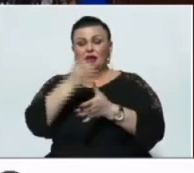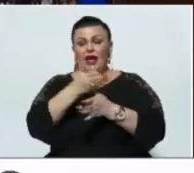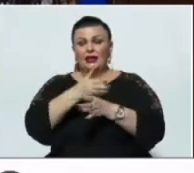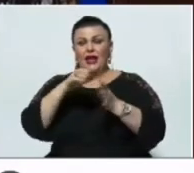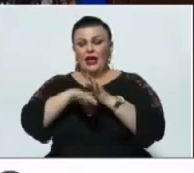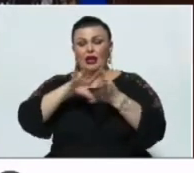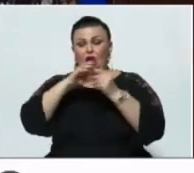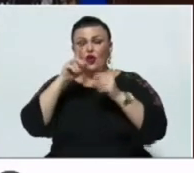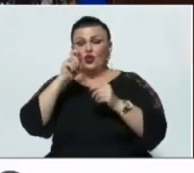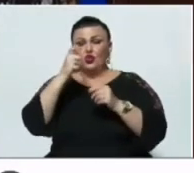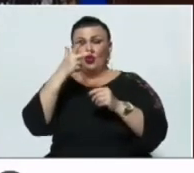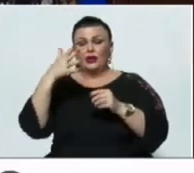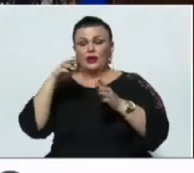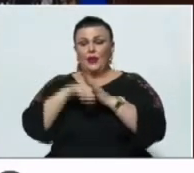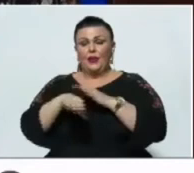Ümumilikdə